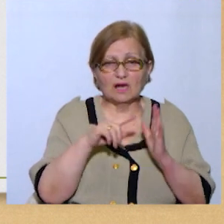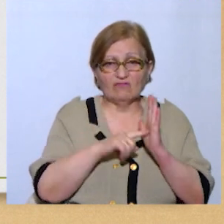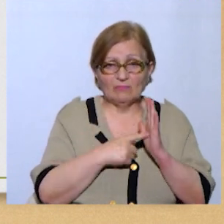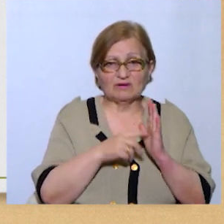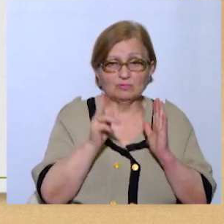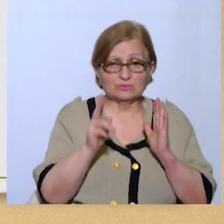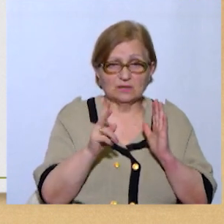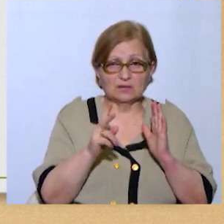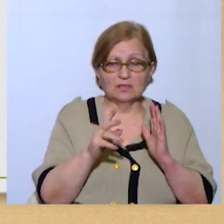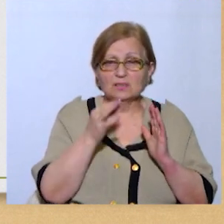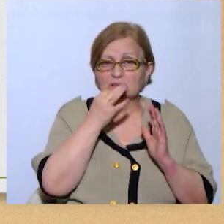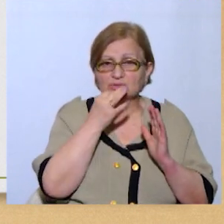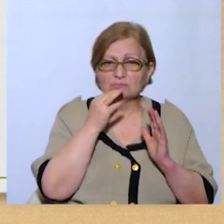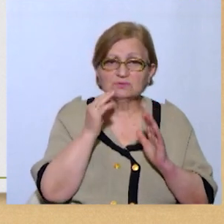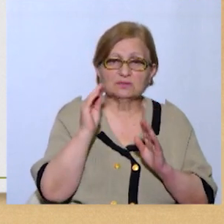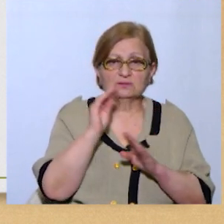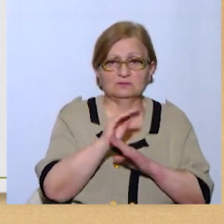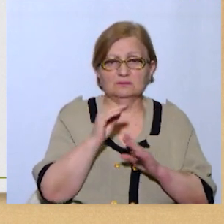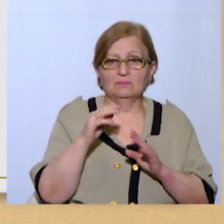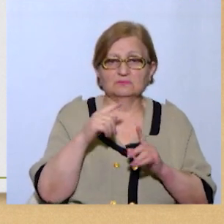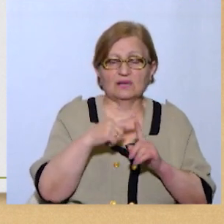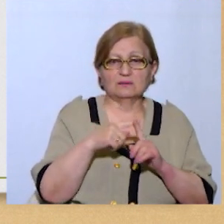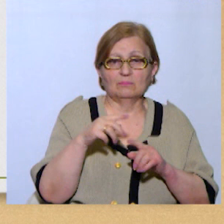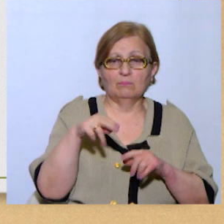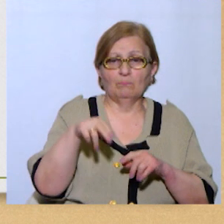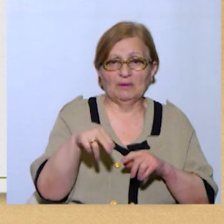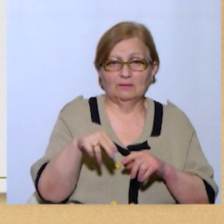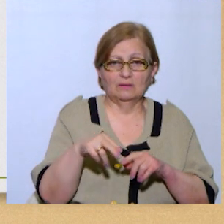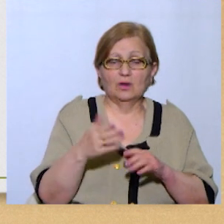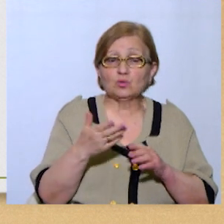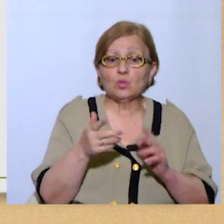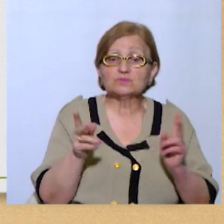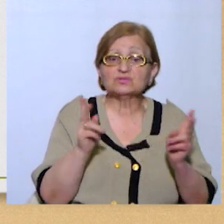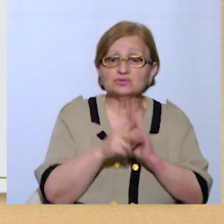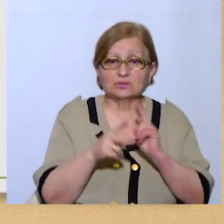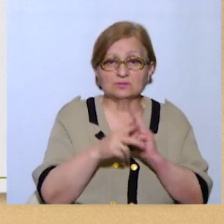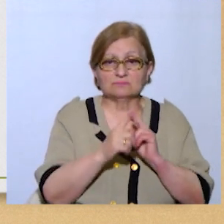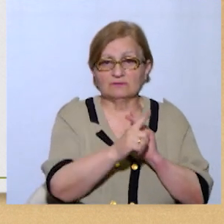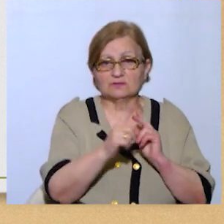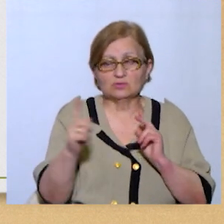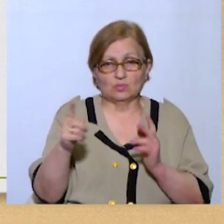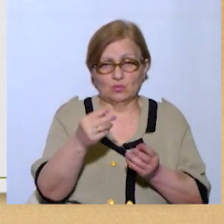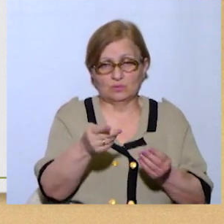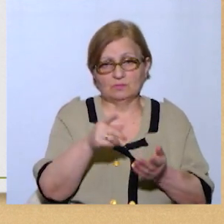კაზე და შემდეგ გაიზრდება პეთი იმ რიცხვებით, როგორც შეიცვალა თითოეული